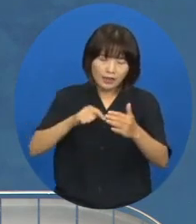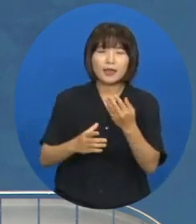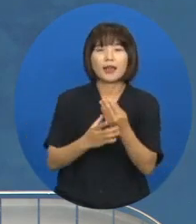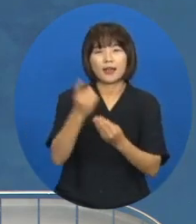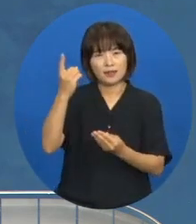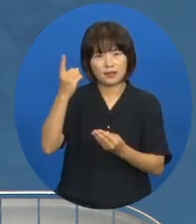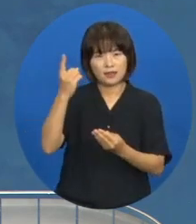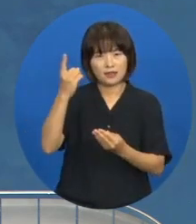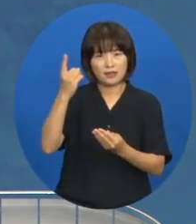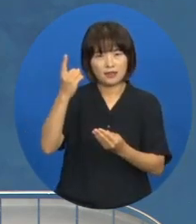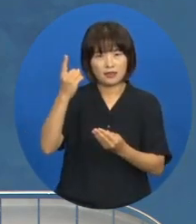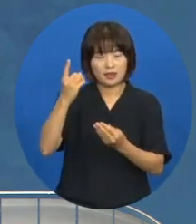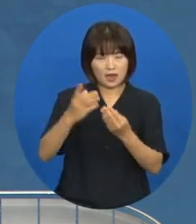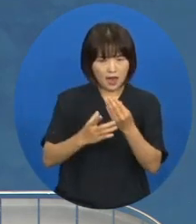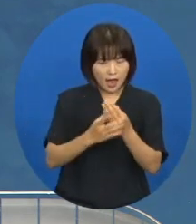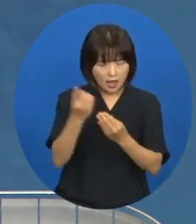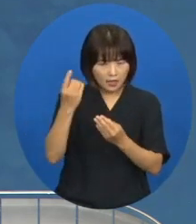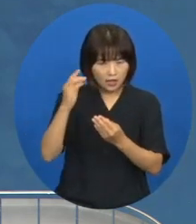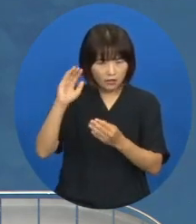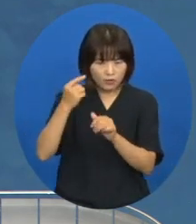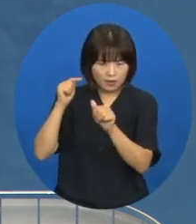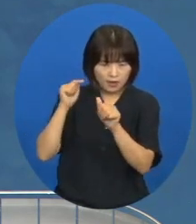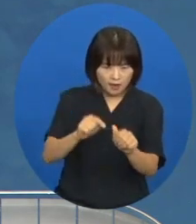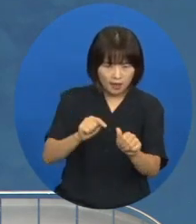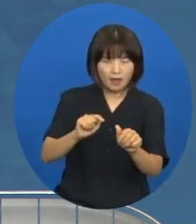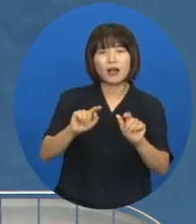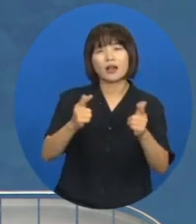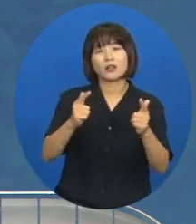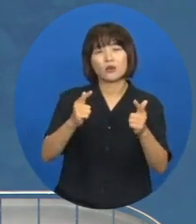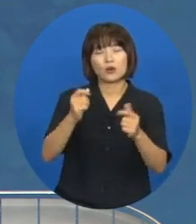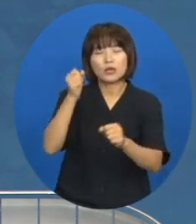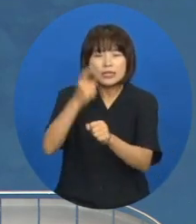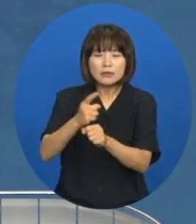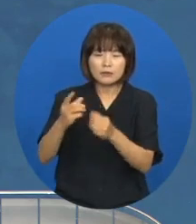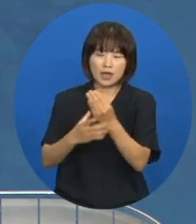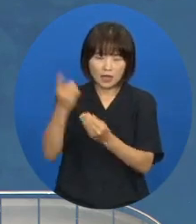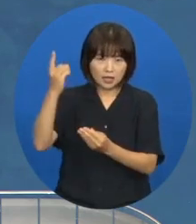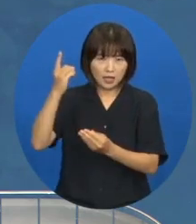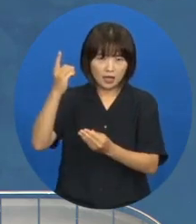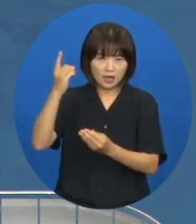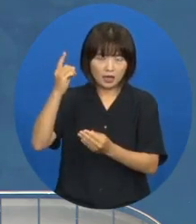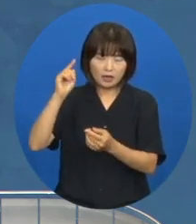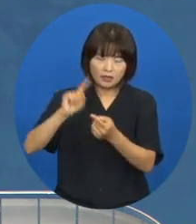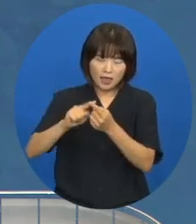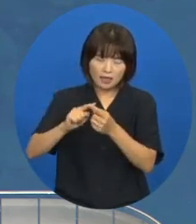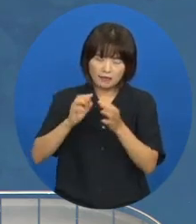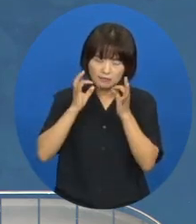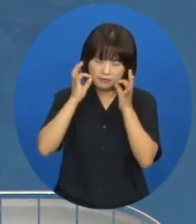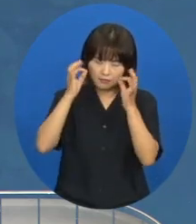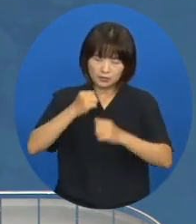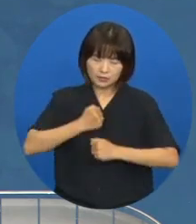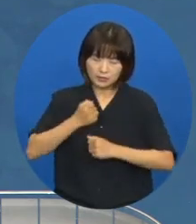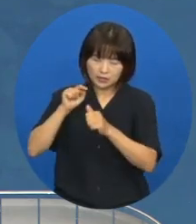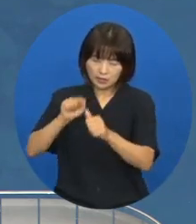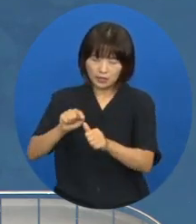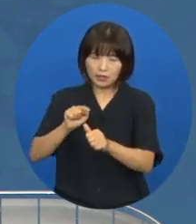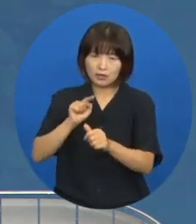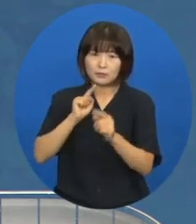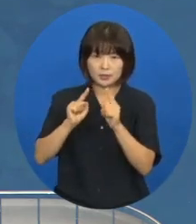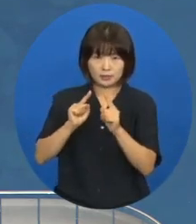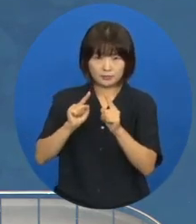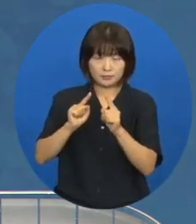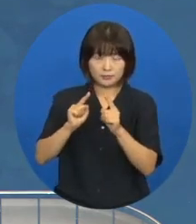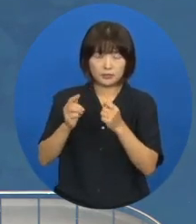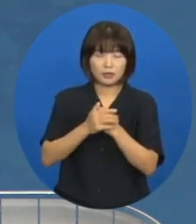거예요. 하나 되라는 게 아니고 하나 되었음을 힘써 지키라는 거예요. 그래서 저는